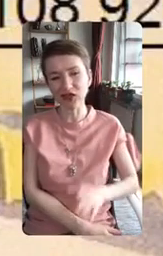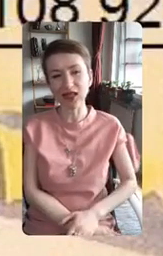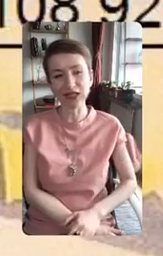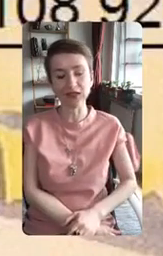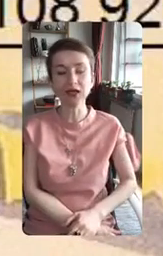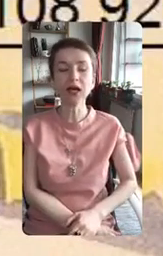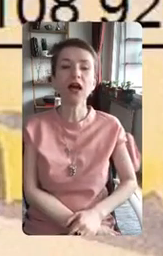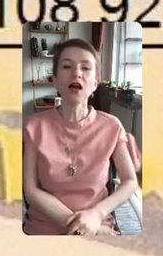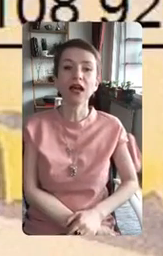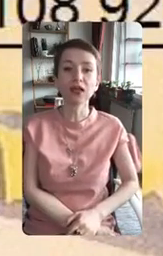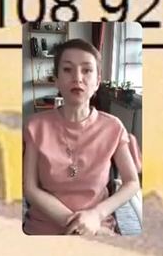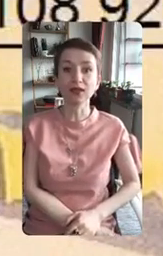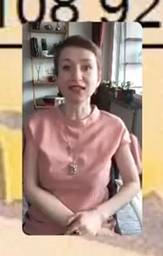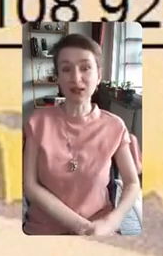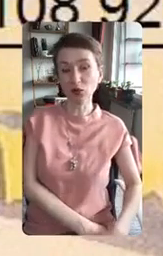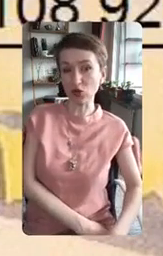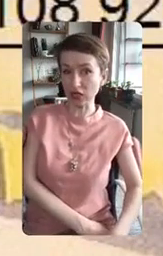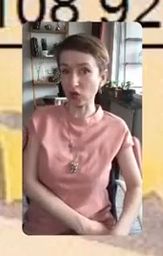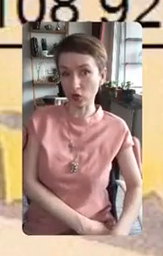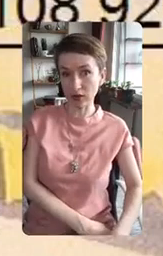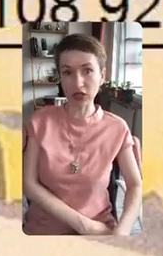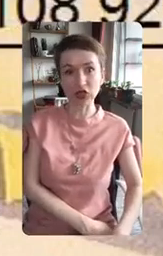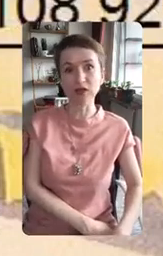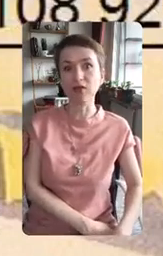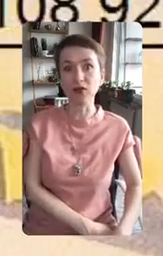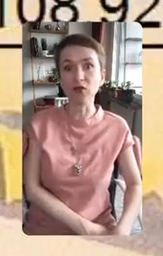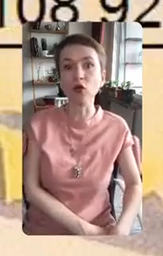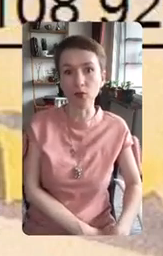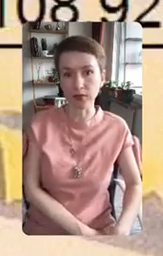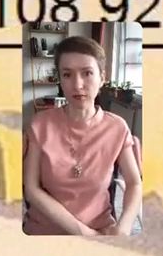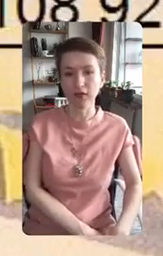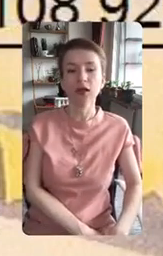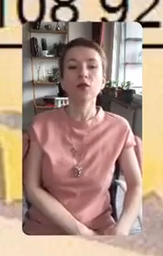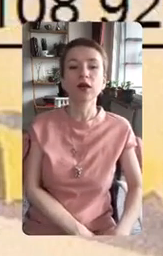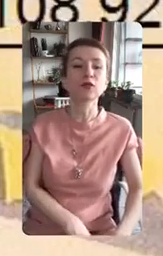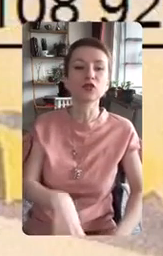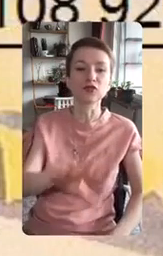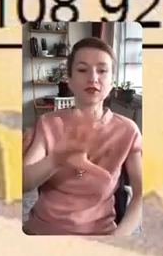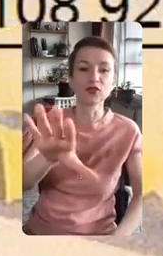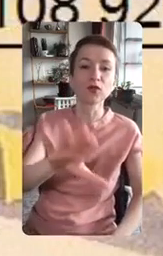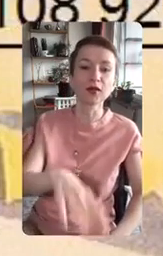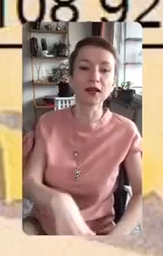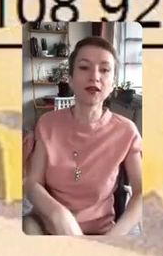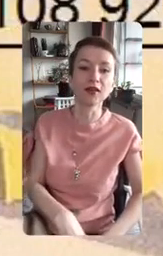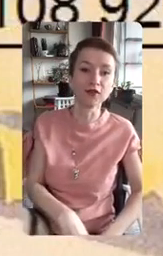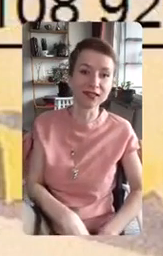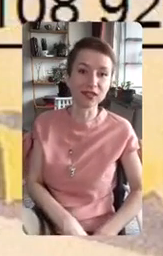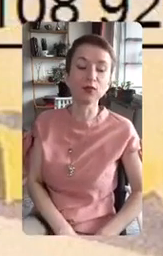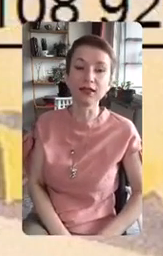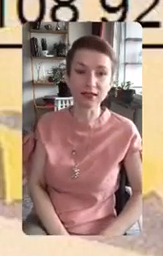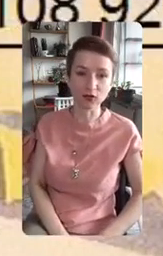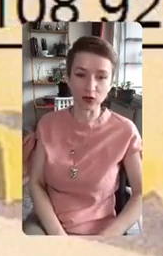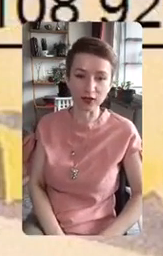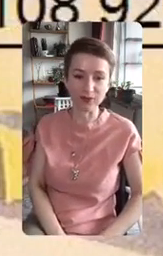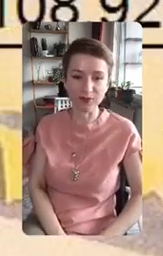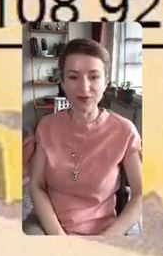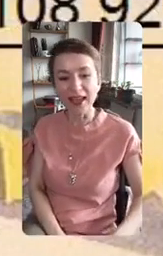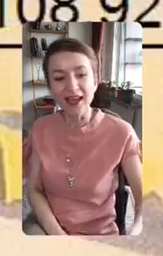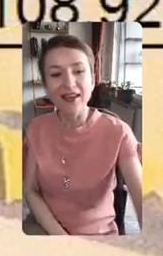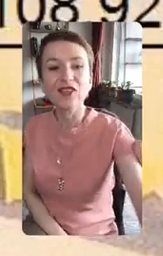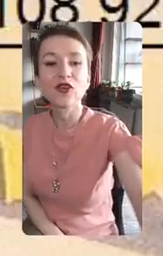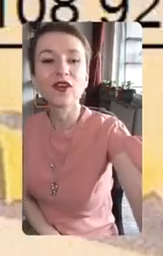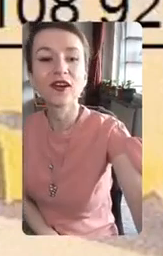немножечко так в 20 век, это был самый ужасный город для жизни в Европе. Потому что везде были